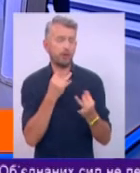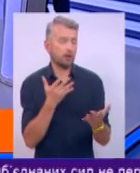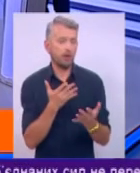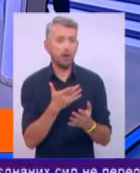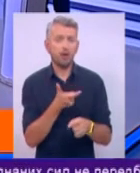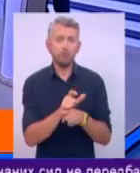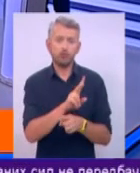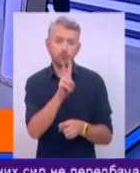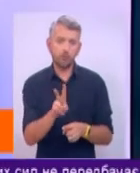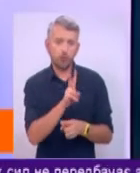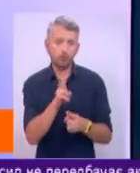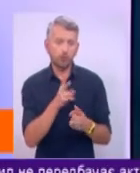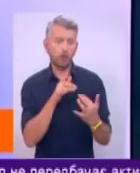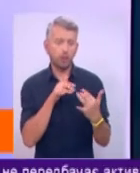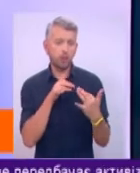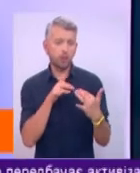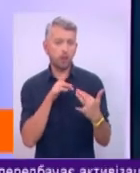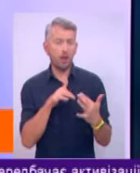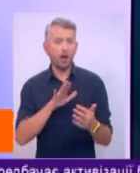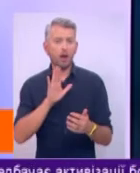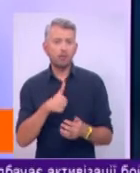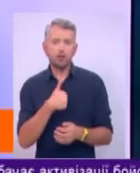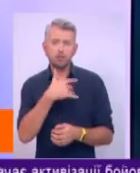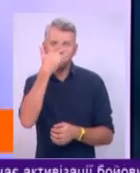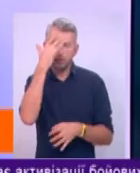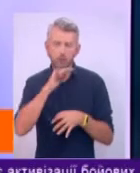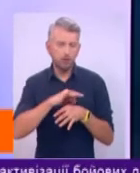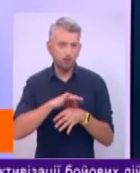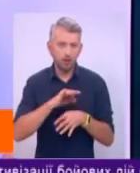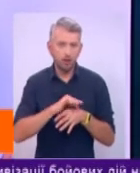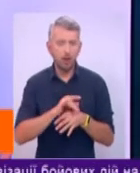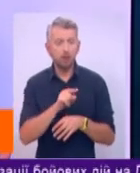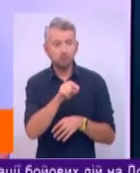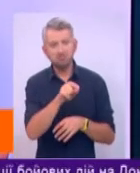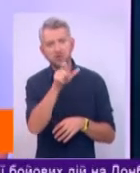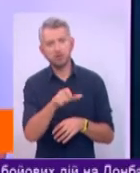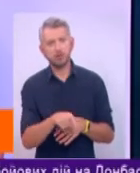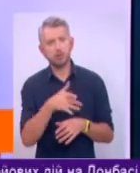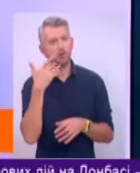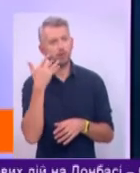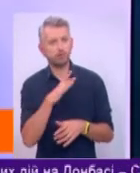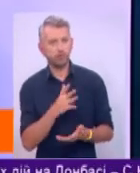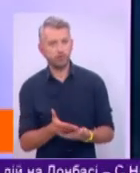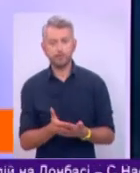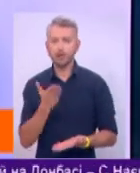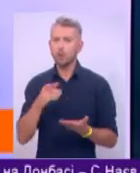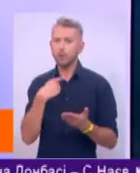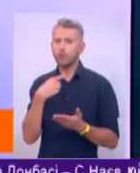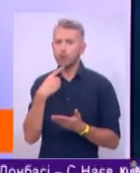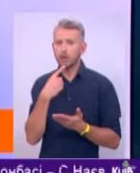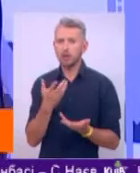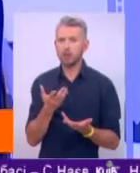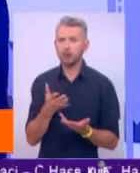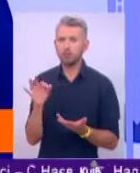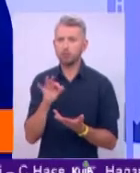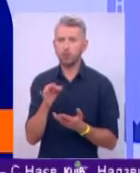більше 2 годин говорили, в мене потім страшенно боліла голова, але людині полегшало. Ну, якщо говорити от, власне,